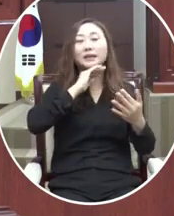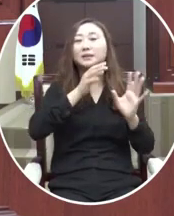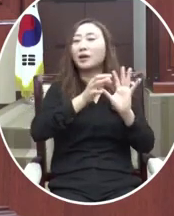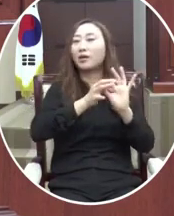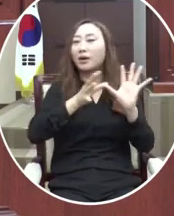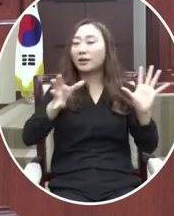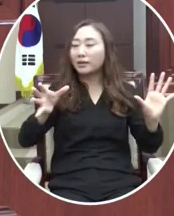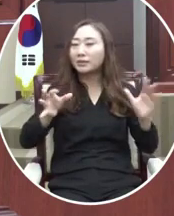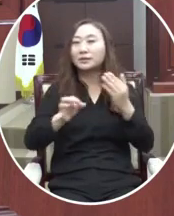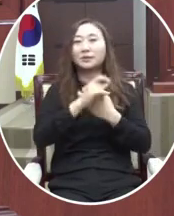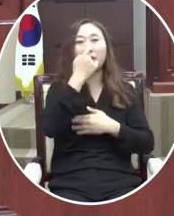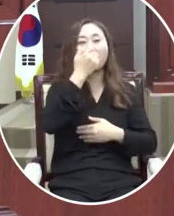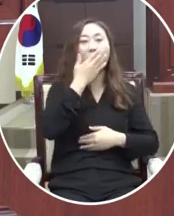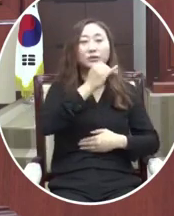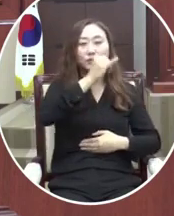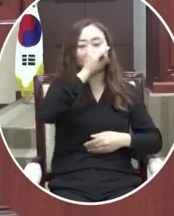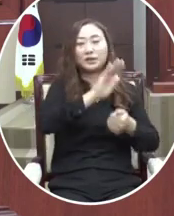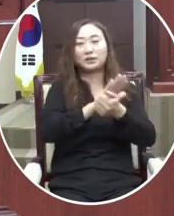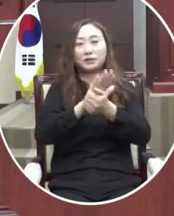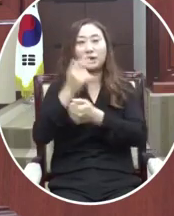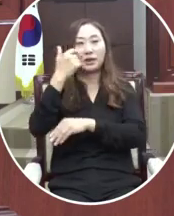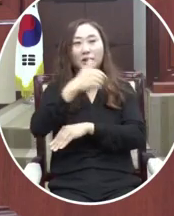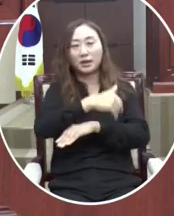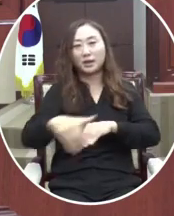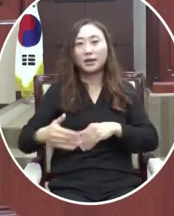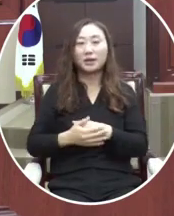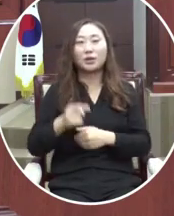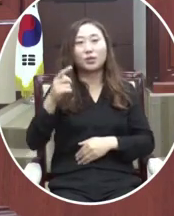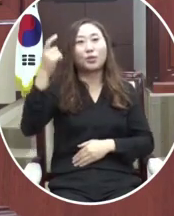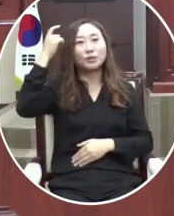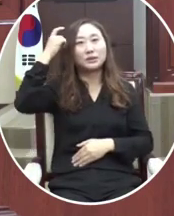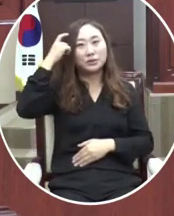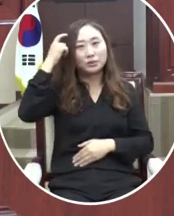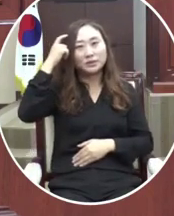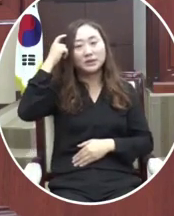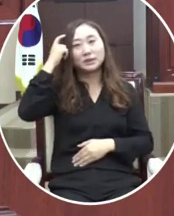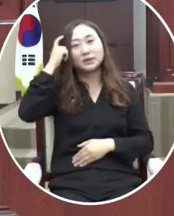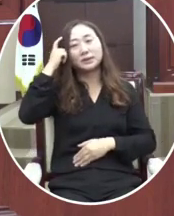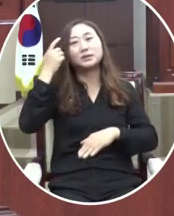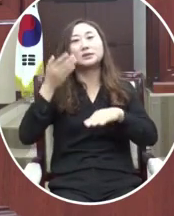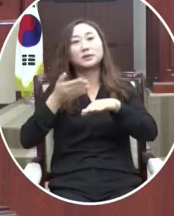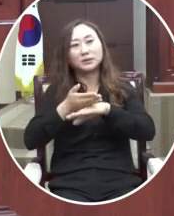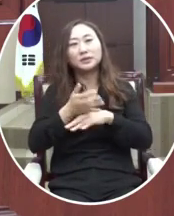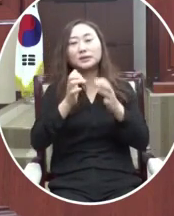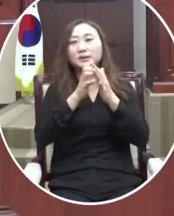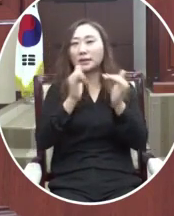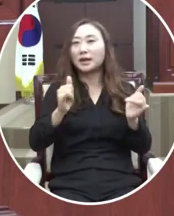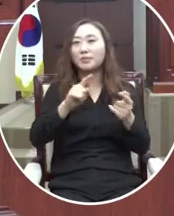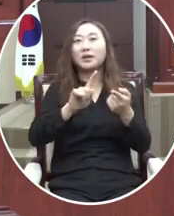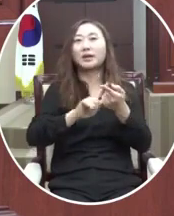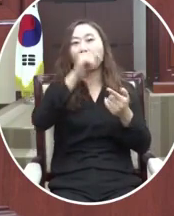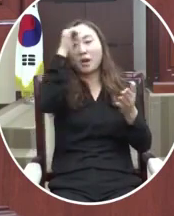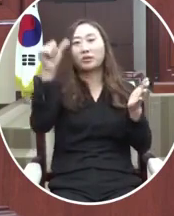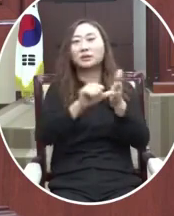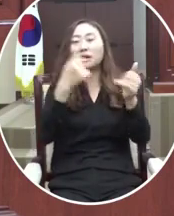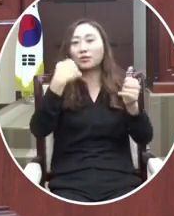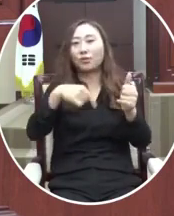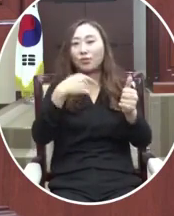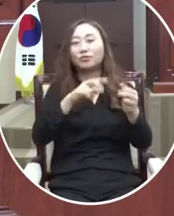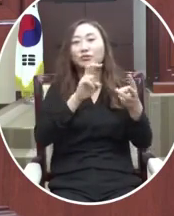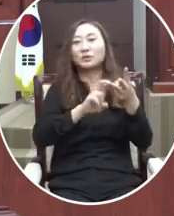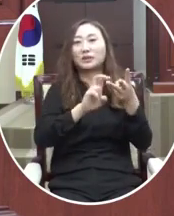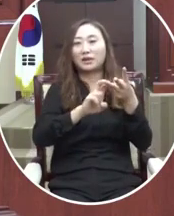위한 다양한 영향의 배움을 지원하겠습니다 울래 경계선 진흥 인의 교육과 자리 분리해 느린 학습자 평생교육 지원